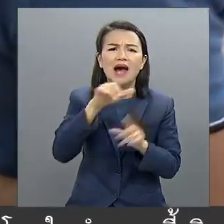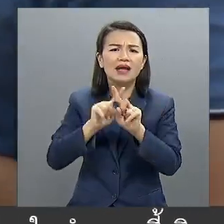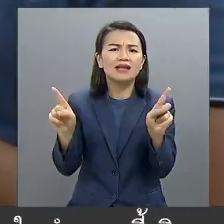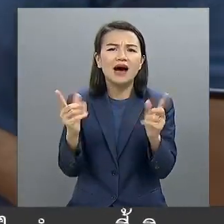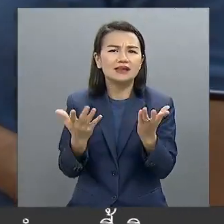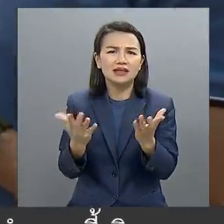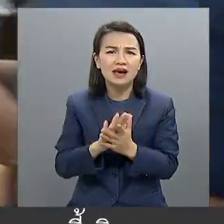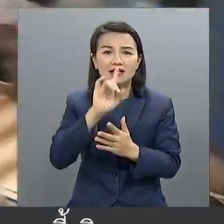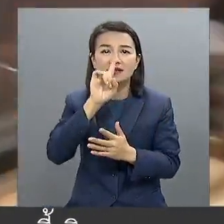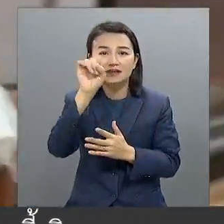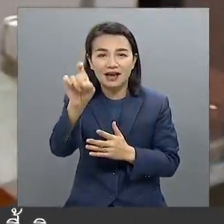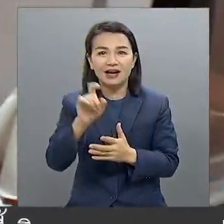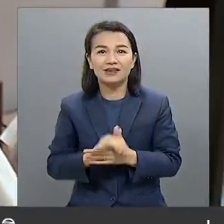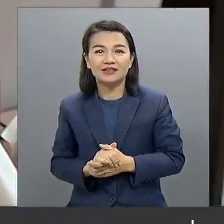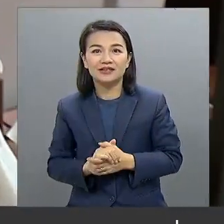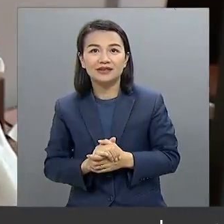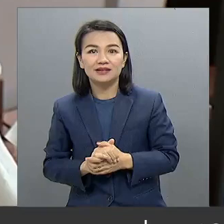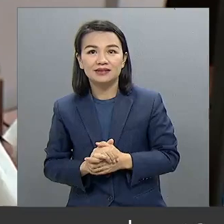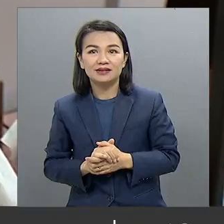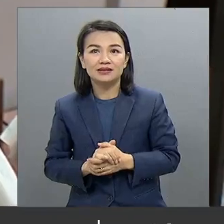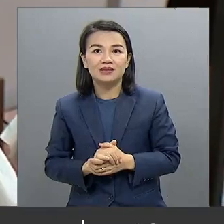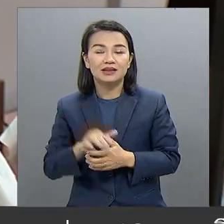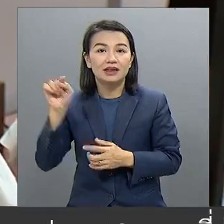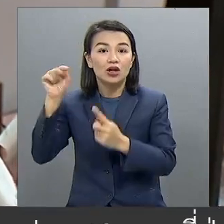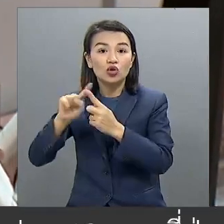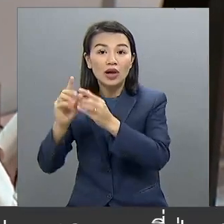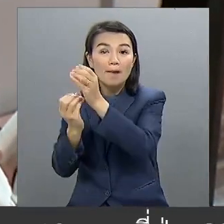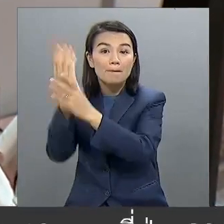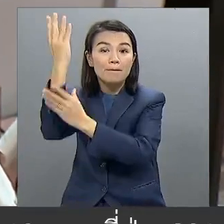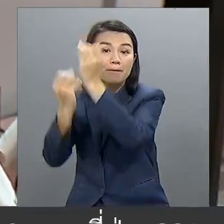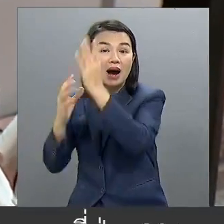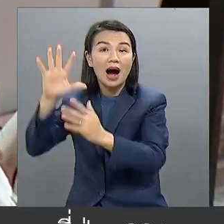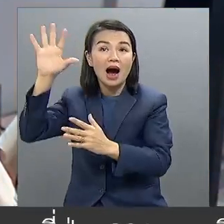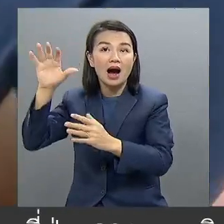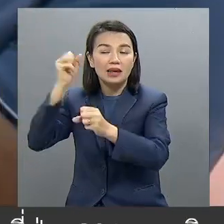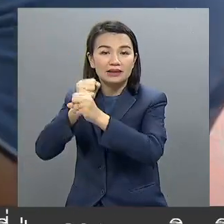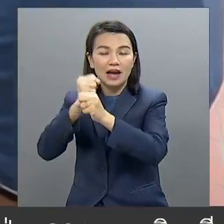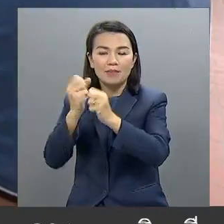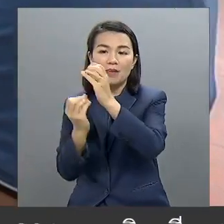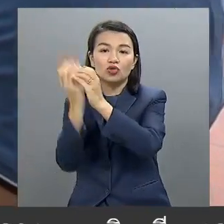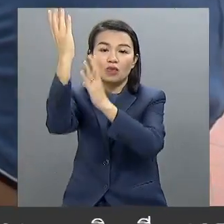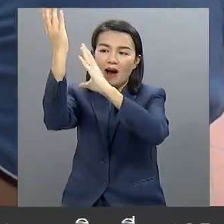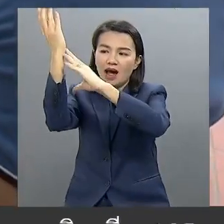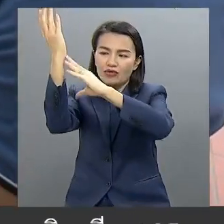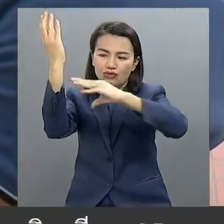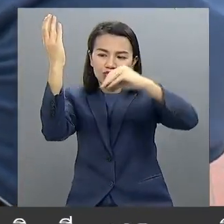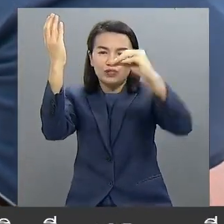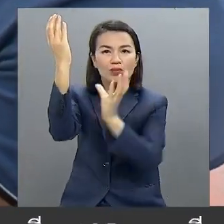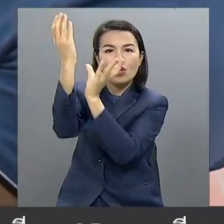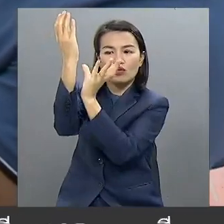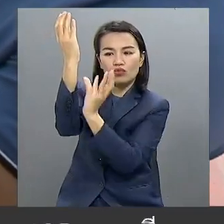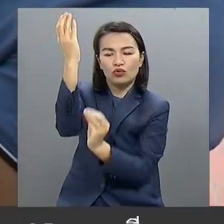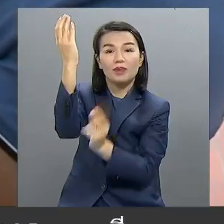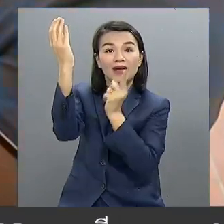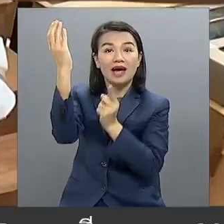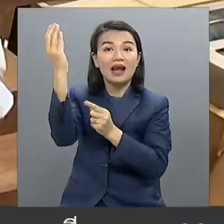็พจากไหนจ๊ะเป็พงจากป่าที่เข้ามาทำลังกับต้นไม้เลยน้พแท้ เลยใช่ค่ นได้จากป่